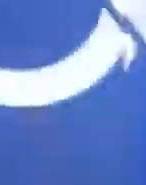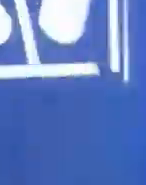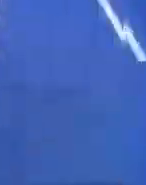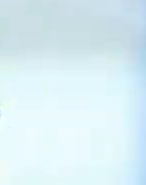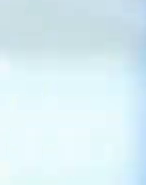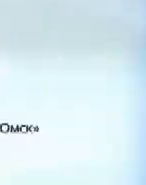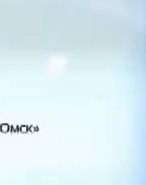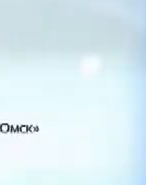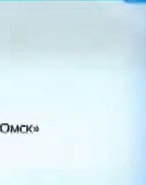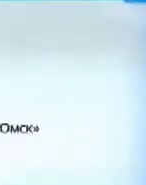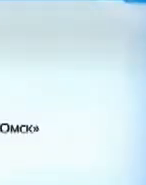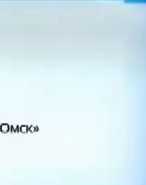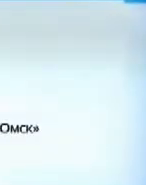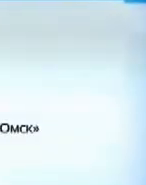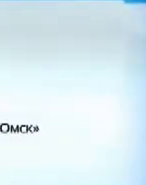мама двоих детей, идет домой. Пару километров пешком. С ее-то возможностями. Оказывается, так всегда. Пешком,